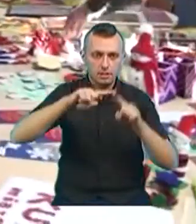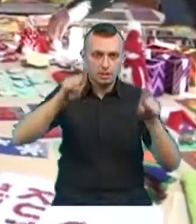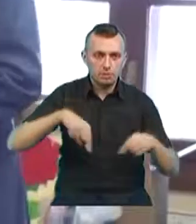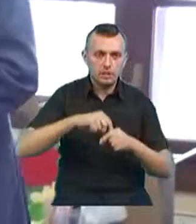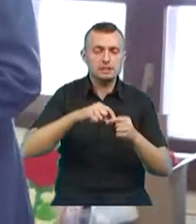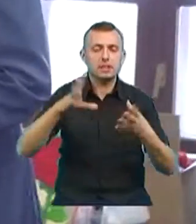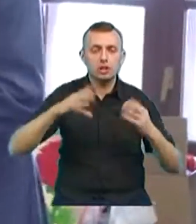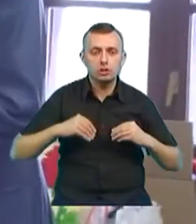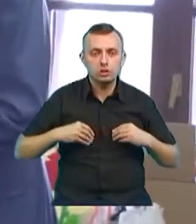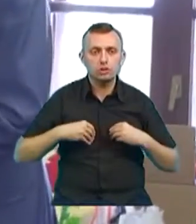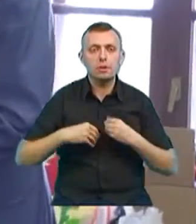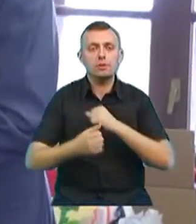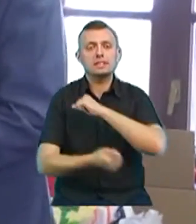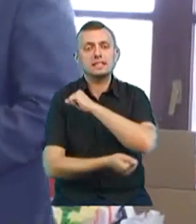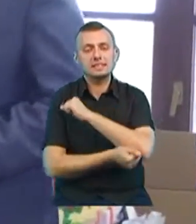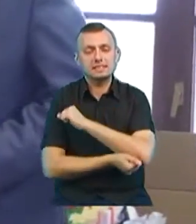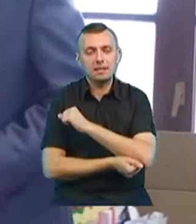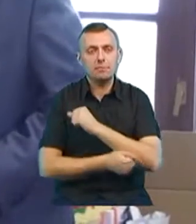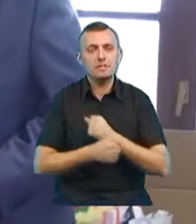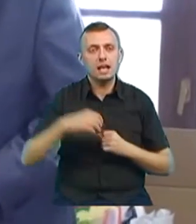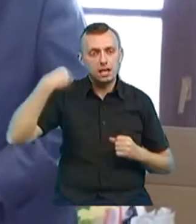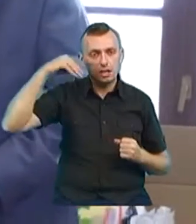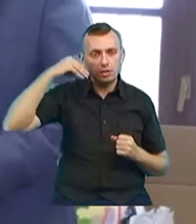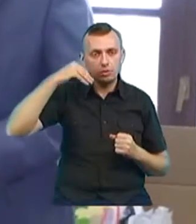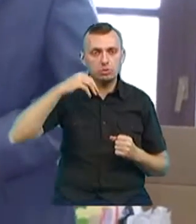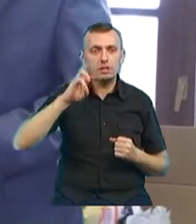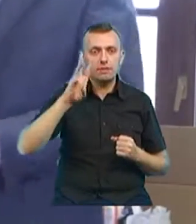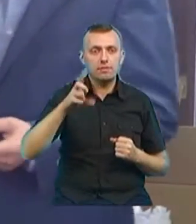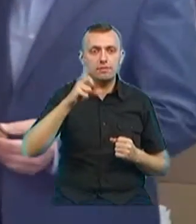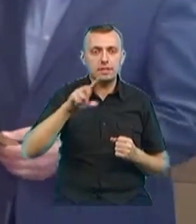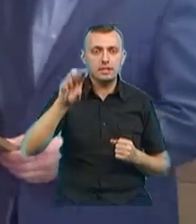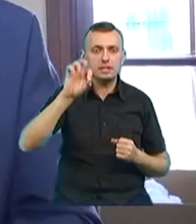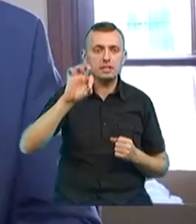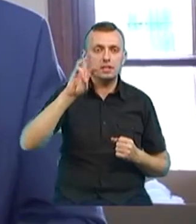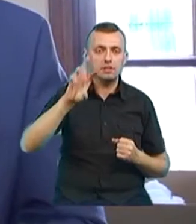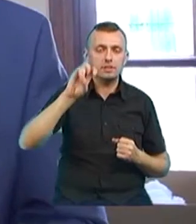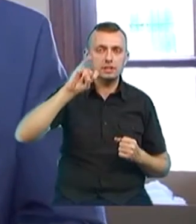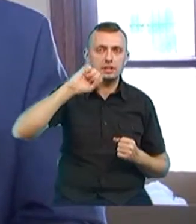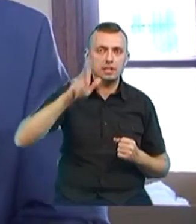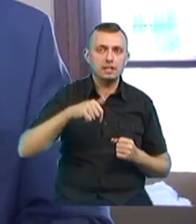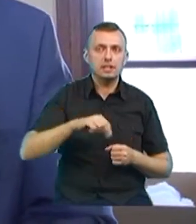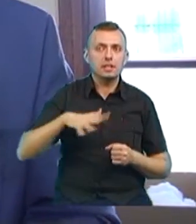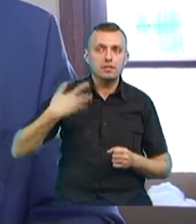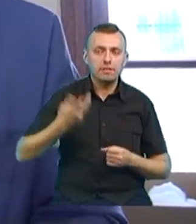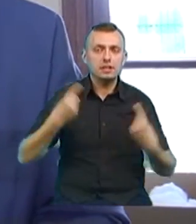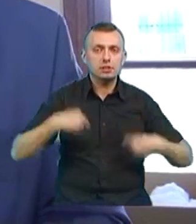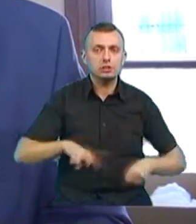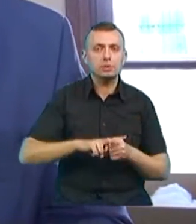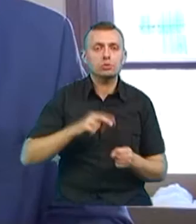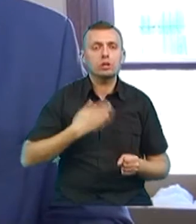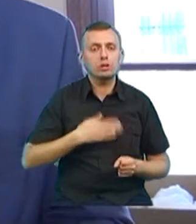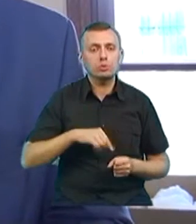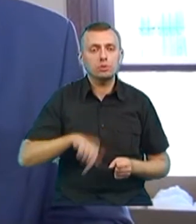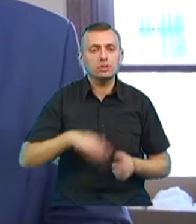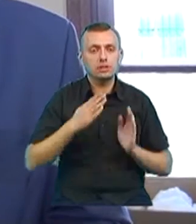widzicie. Prezent w postaci haftowanego obrazka otrzymał wiceprezydent Kutna Zbigniew Wdowiak. Fajnie, że jest możliwość,